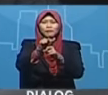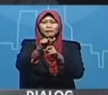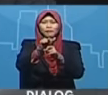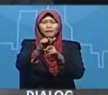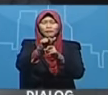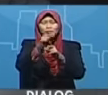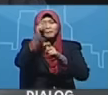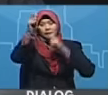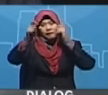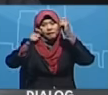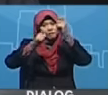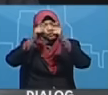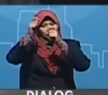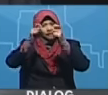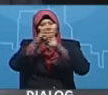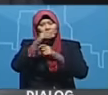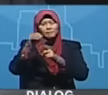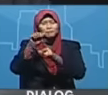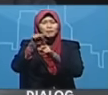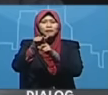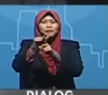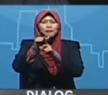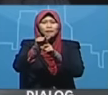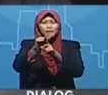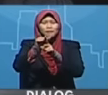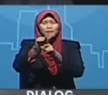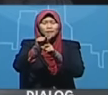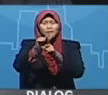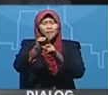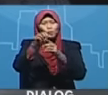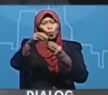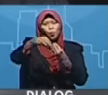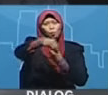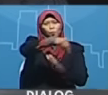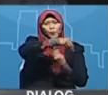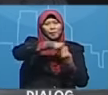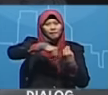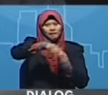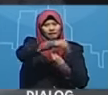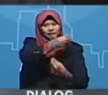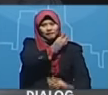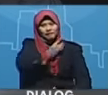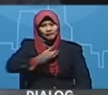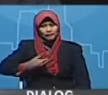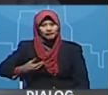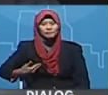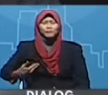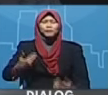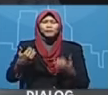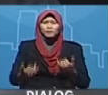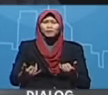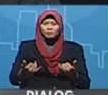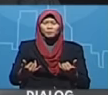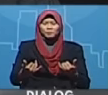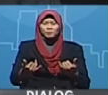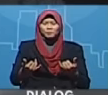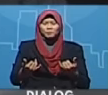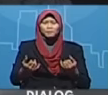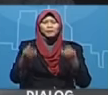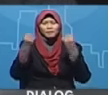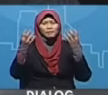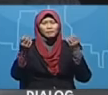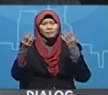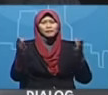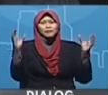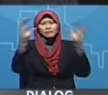pelancongan ataupun penipuan pakej umrah. Secara umumnya pelancongan di negara kita ni masih rancak walaupun ada